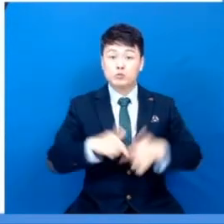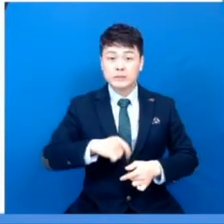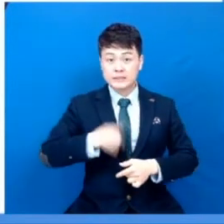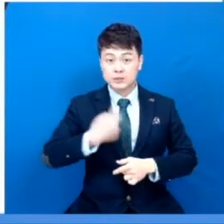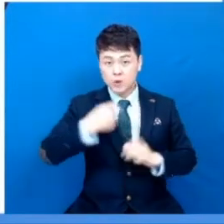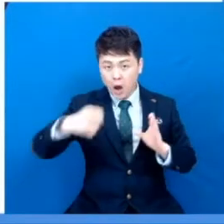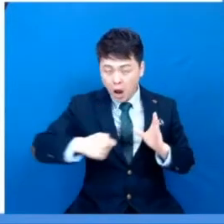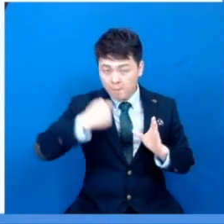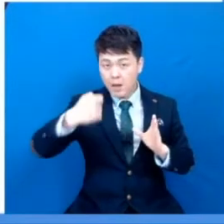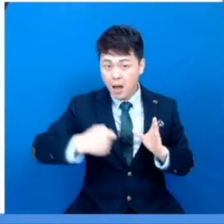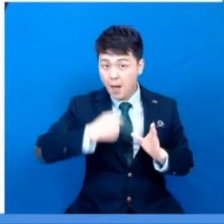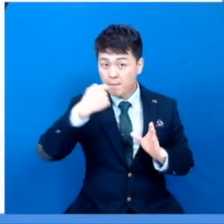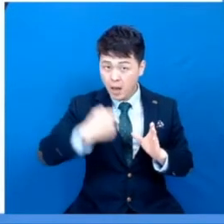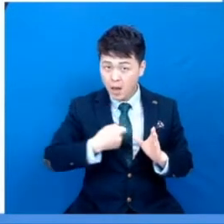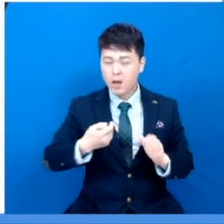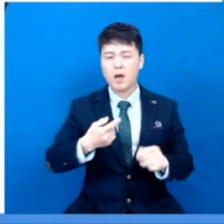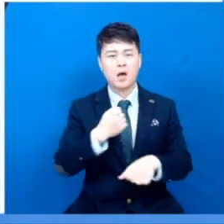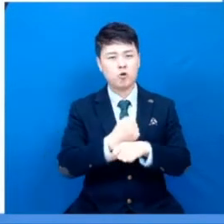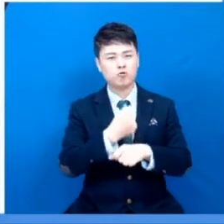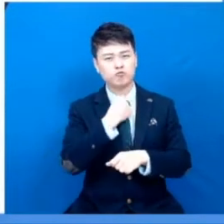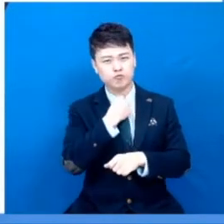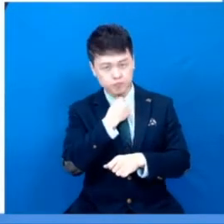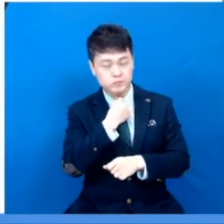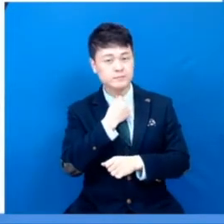가능하기 를 원 하였읍니다